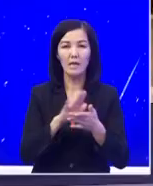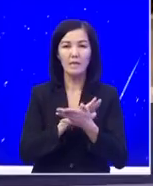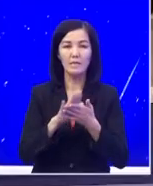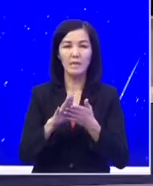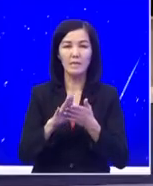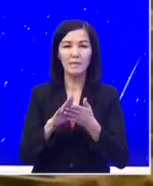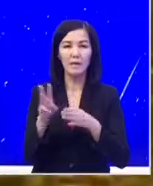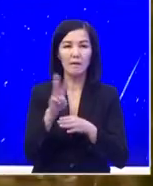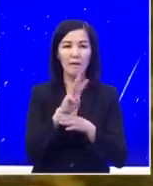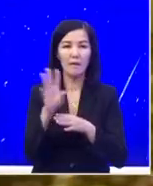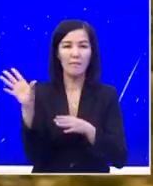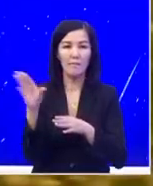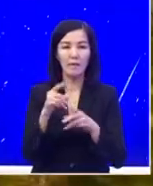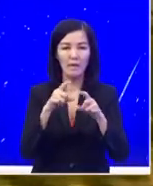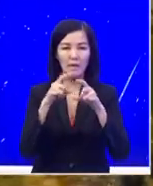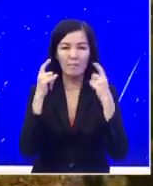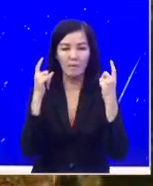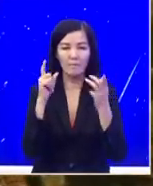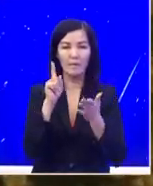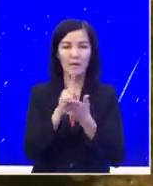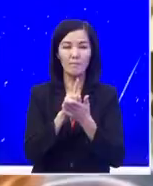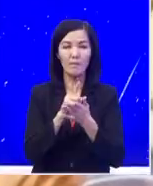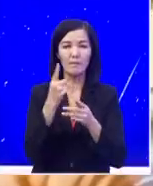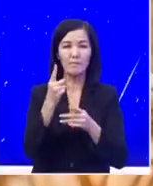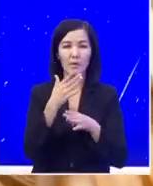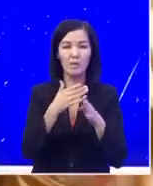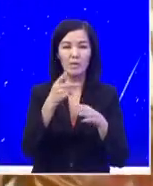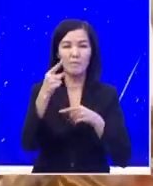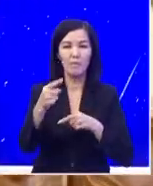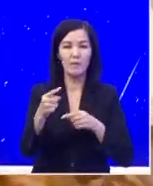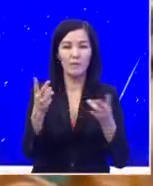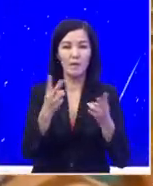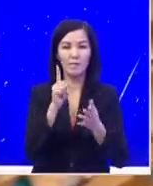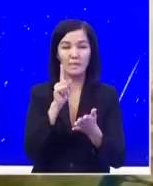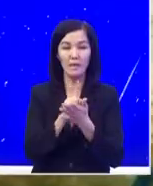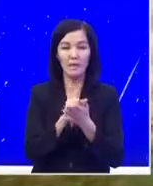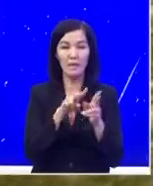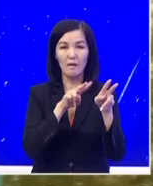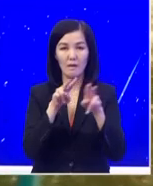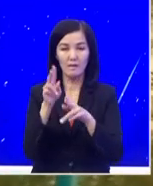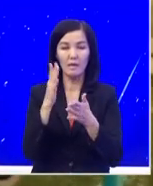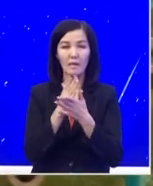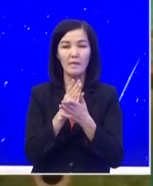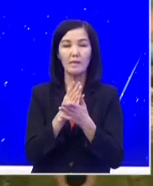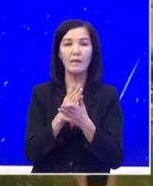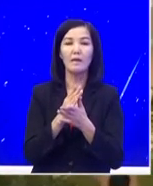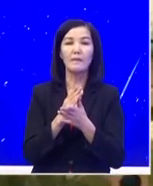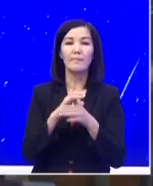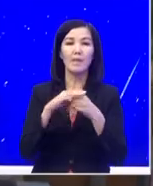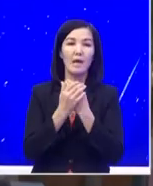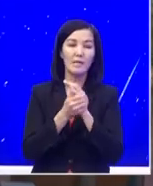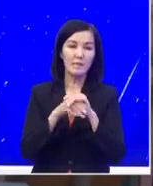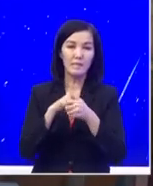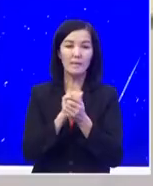Яғни келушілер медициналық бетперде тағып, 1,5 метр арақашықтықты сақтауы қадағаланады. Сонымен қоса антисептик